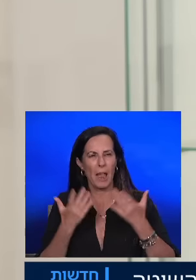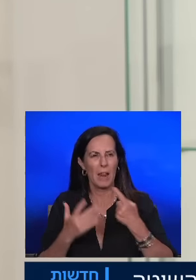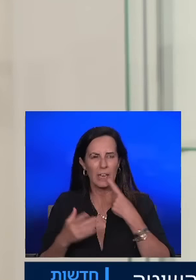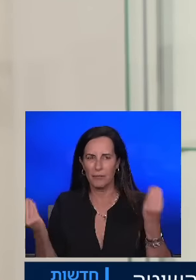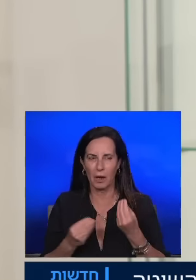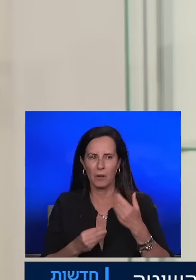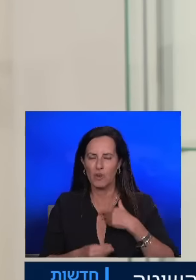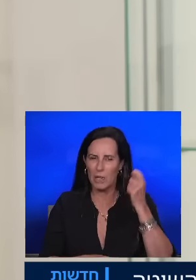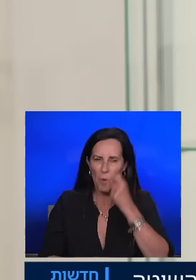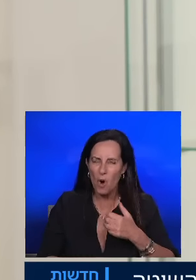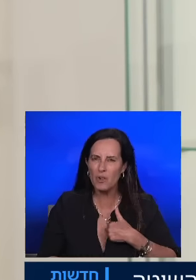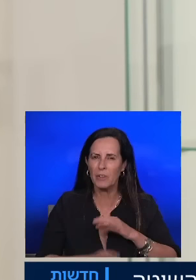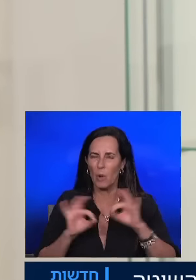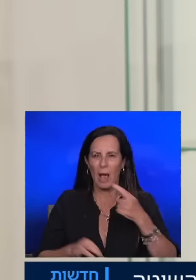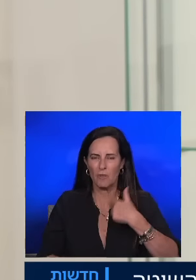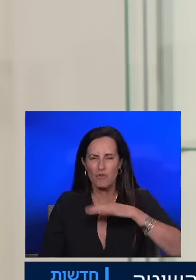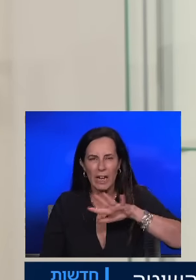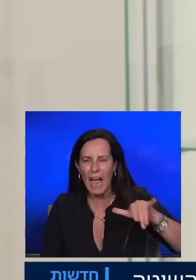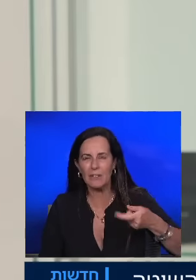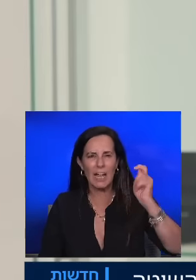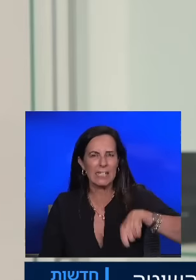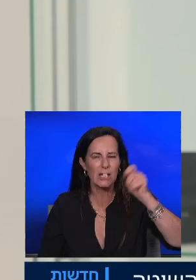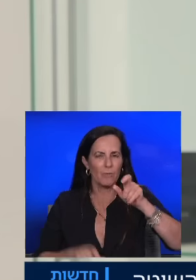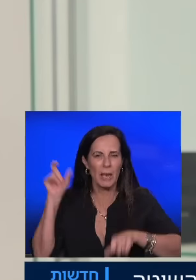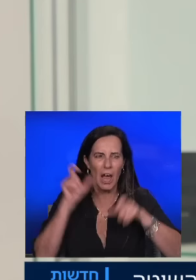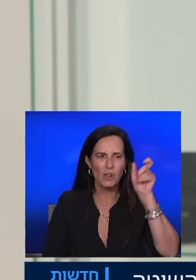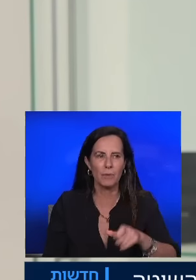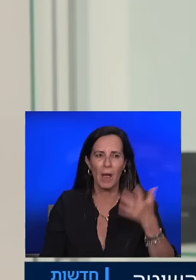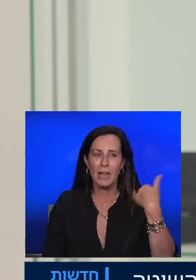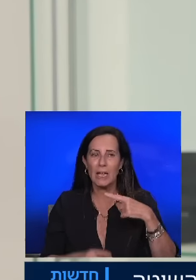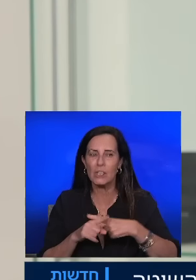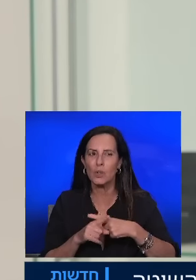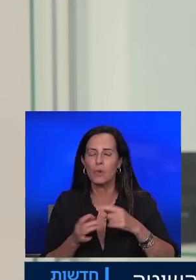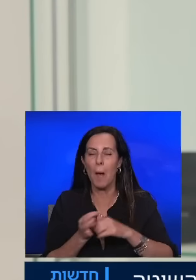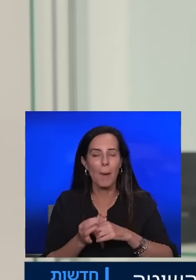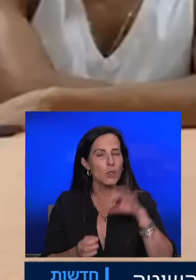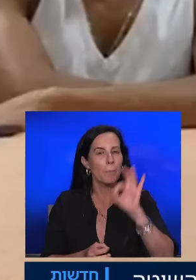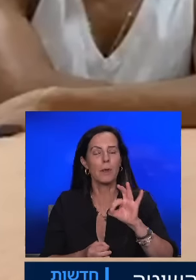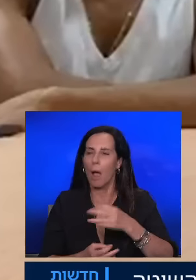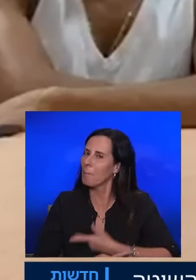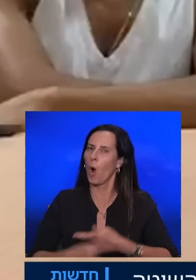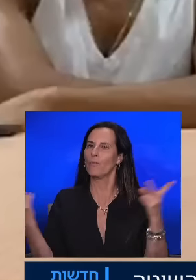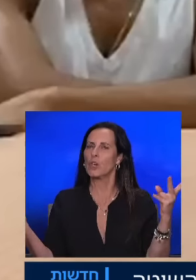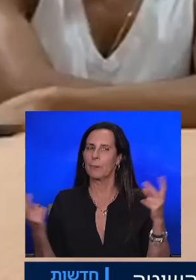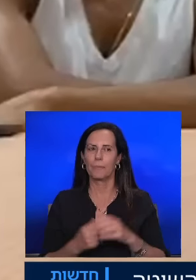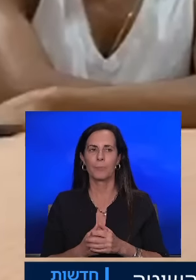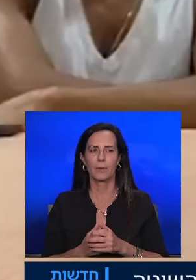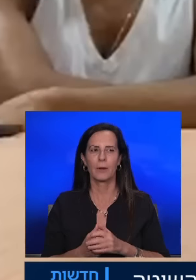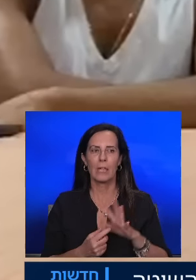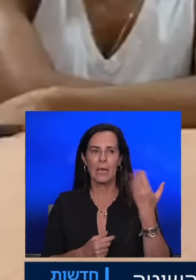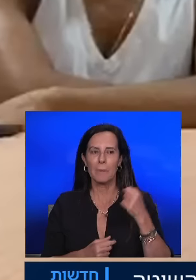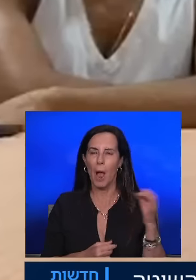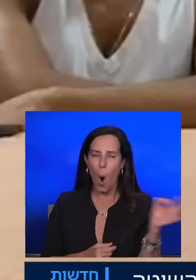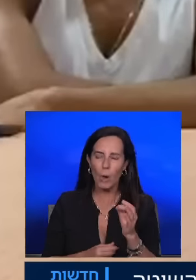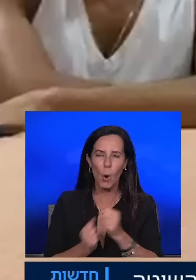שאני עבריין, והתחילו להגיד שגנבנו כרטיסי אשראי מאנשים. היה שם סוג של התרת דם בפומבי. חבר'ה, אם היה פה